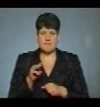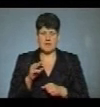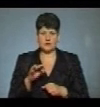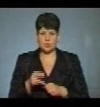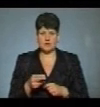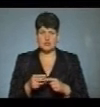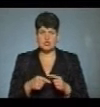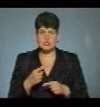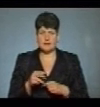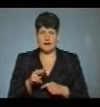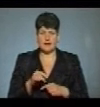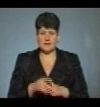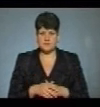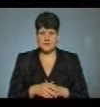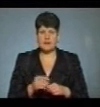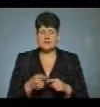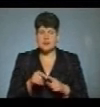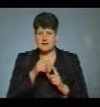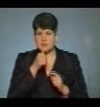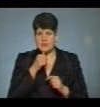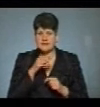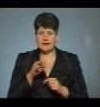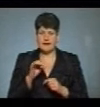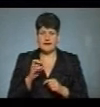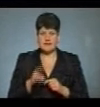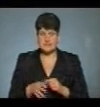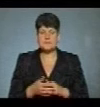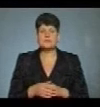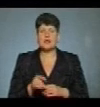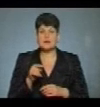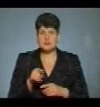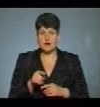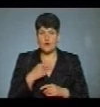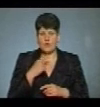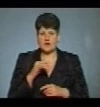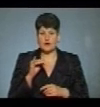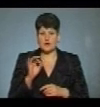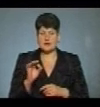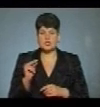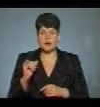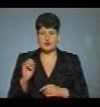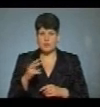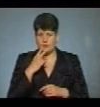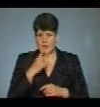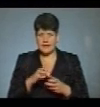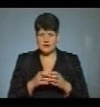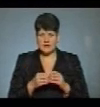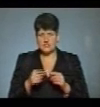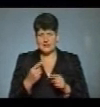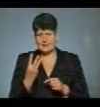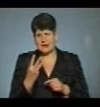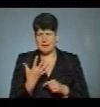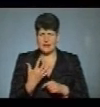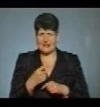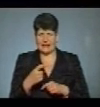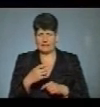через ПЛР. А це експрес-тести для визначення коронавірусу. За словами Оксани Чайчук, вони показують результат через 3-5 хвилин.